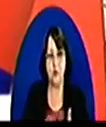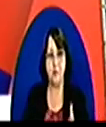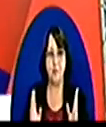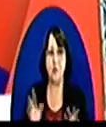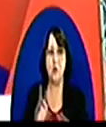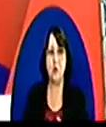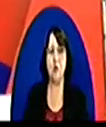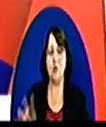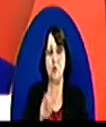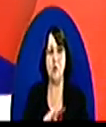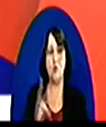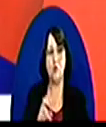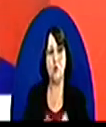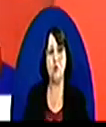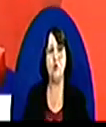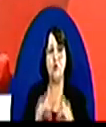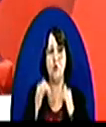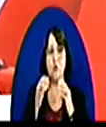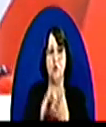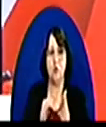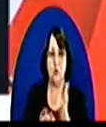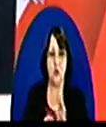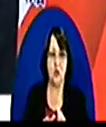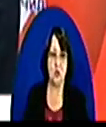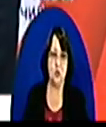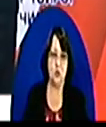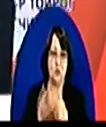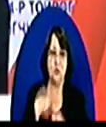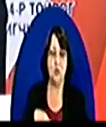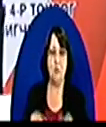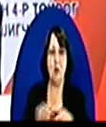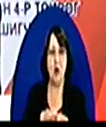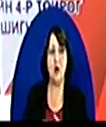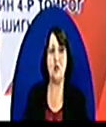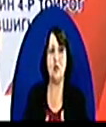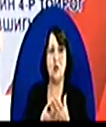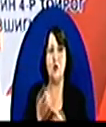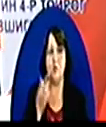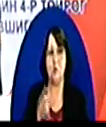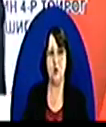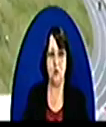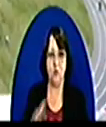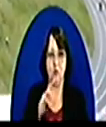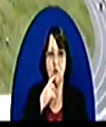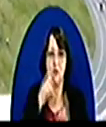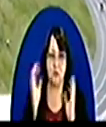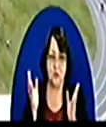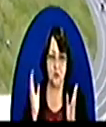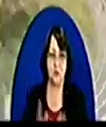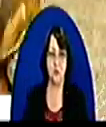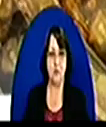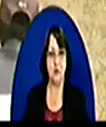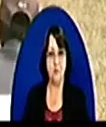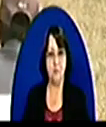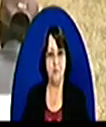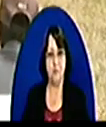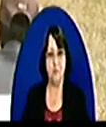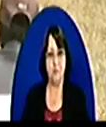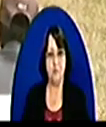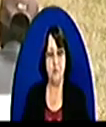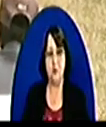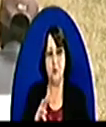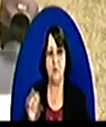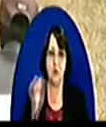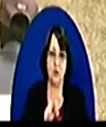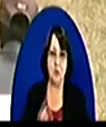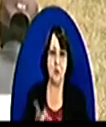үйлдвэрлэлийг хөгжүүлэх хөгжлийн төлөвлөлттэй нэр дэвшигчдийг багаар нь дэмжнэ гэж Булган нутгийнхан хэлсэн байна. Монгол Ардын